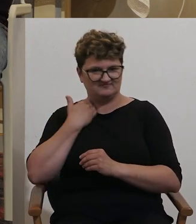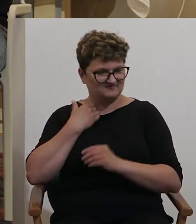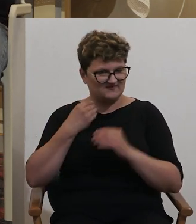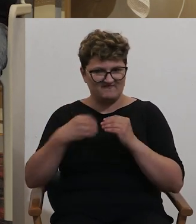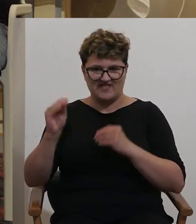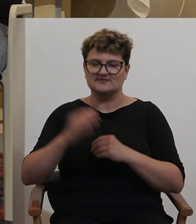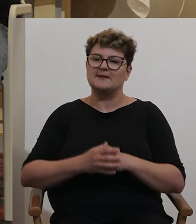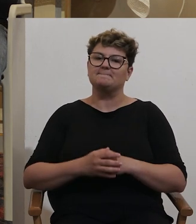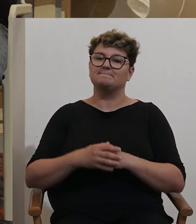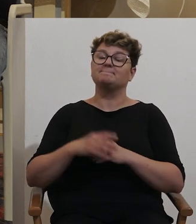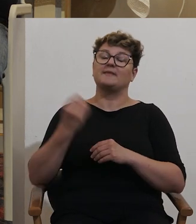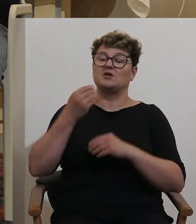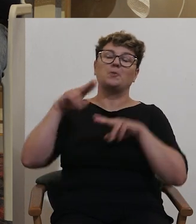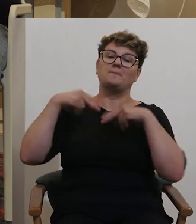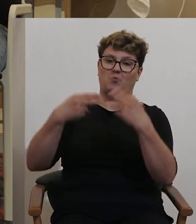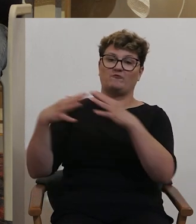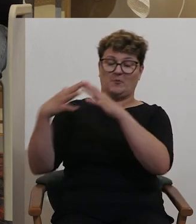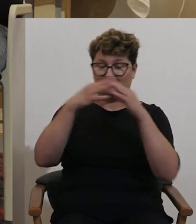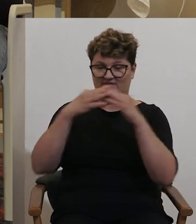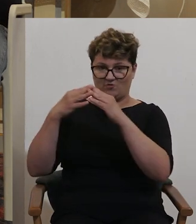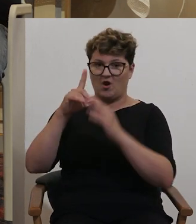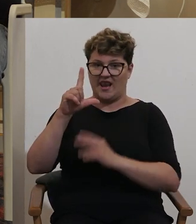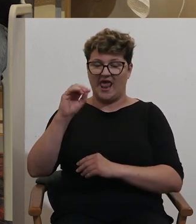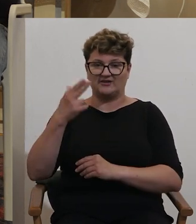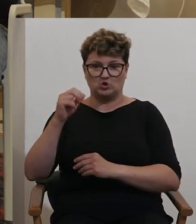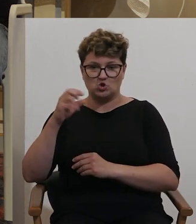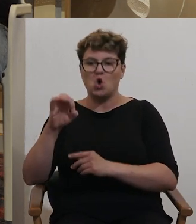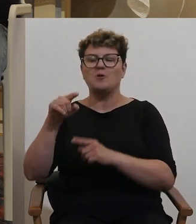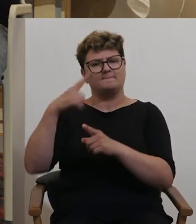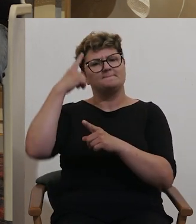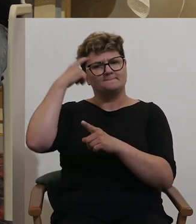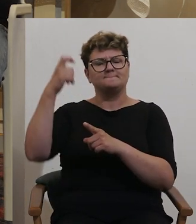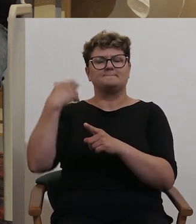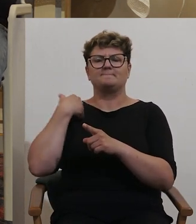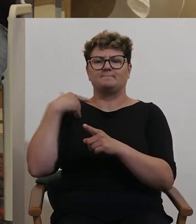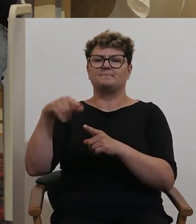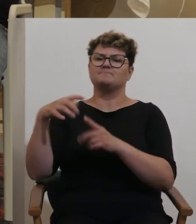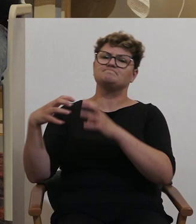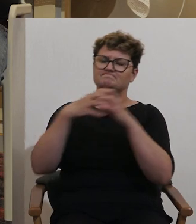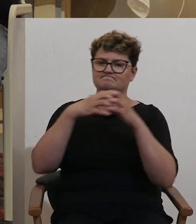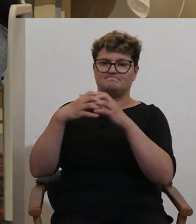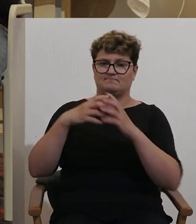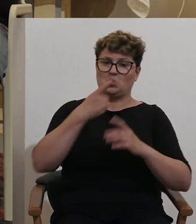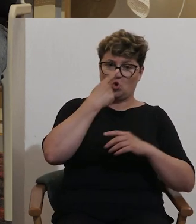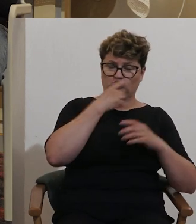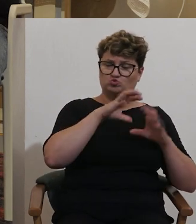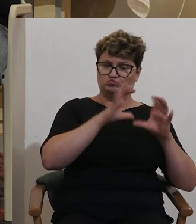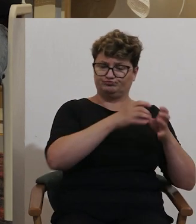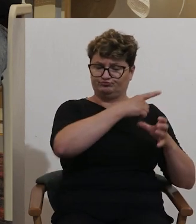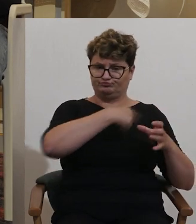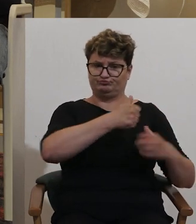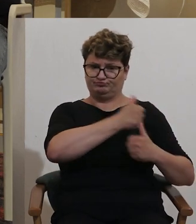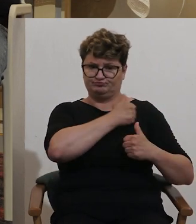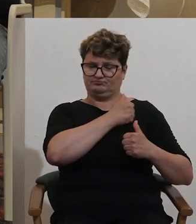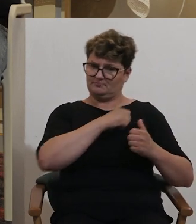Wracając do bitwy pod Lenino, to jak pamiętamy, w czasie bitwy pod Lenino nie tylko kościuszkowcy mieli